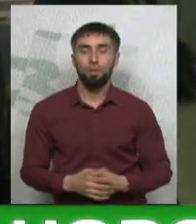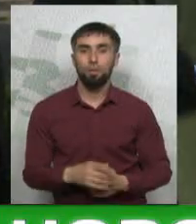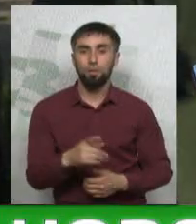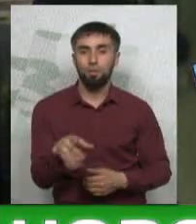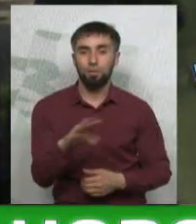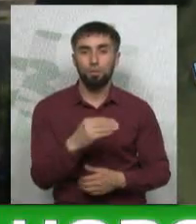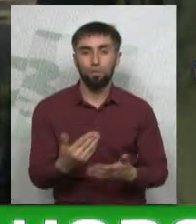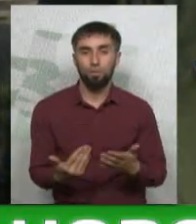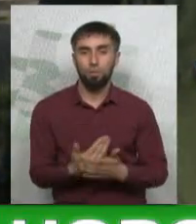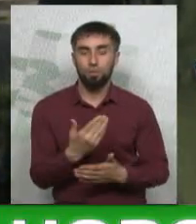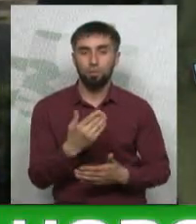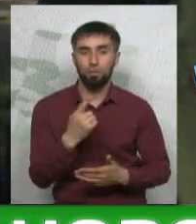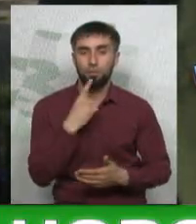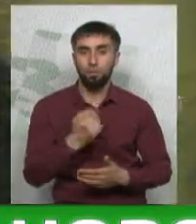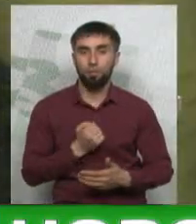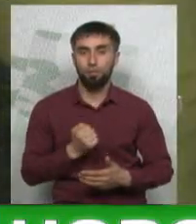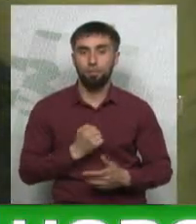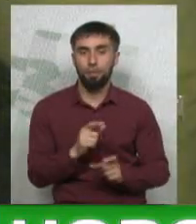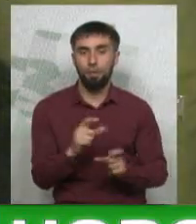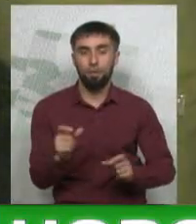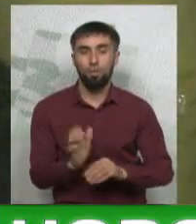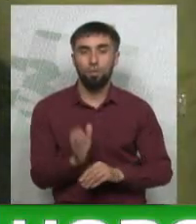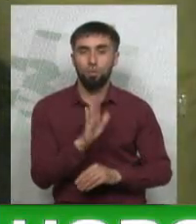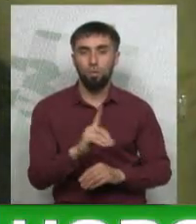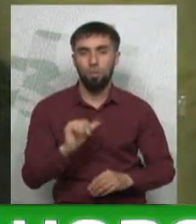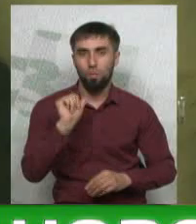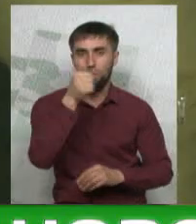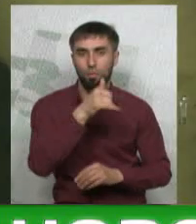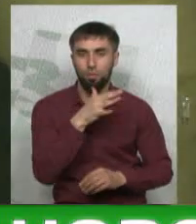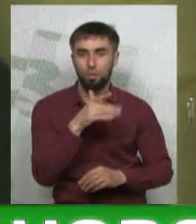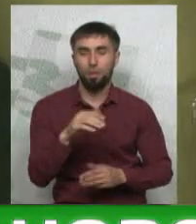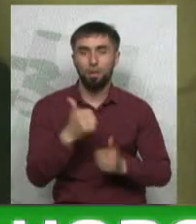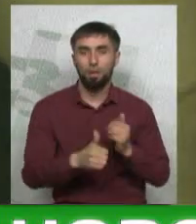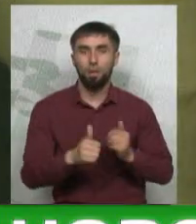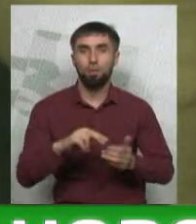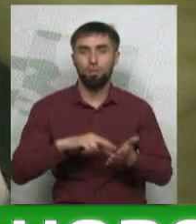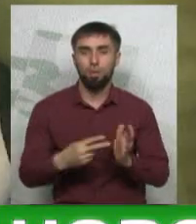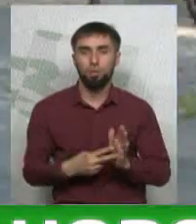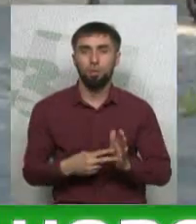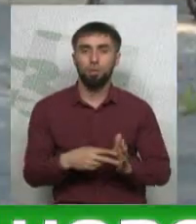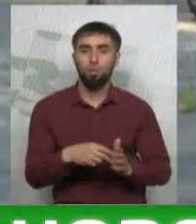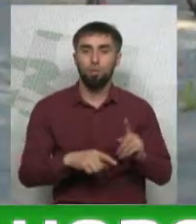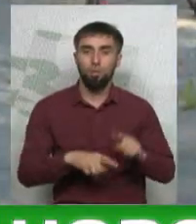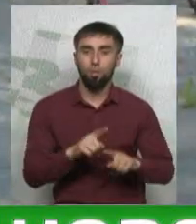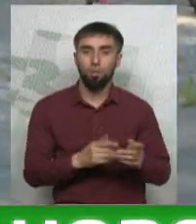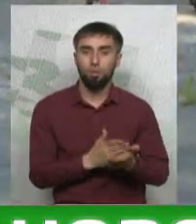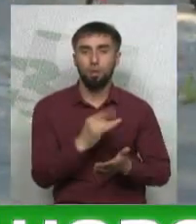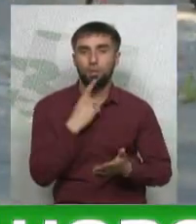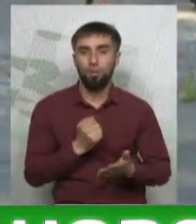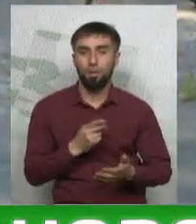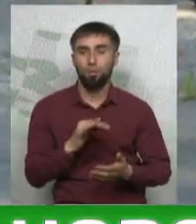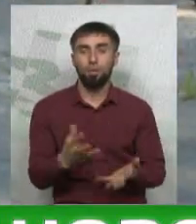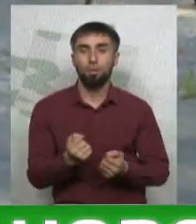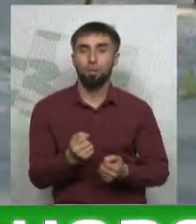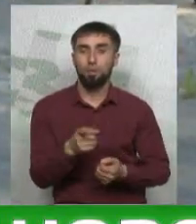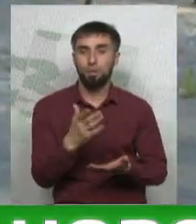Новобранцы полностью укомплектованы. Их ждут армейские будни сроком на один год. Каждый из них планирует и родине послужить, и военный билет заполучить. Есть и те,